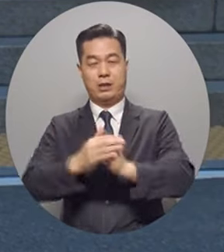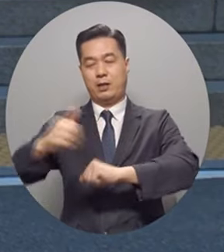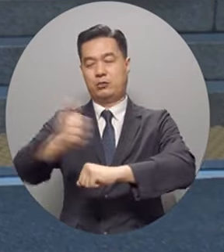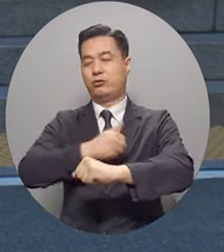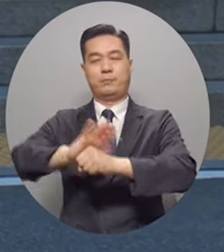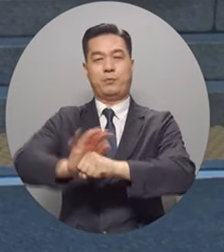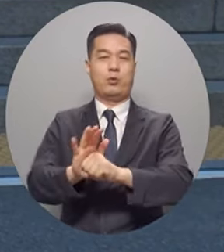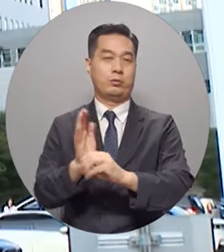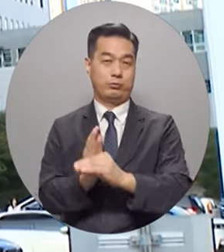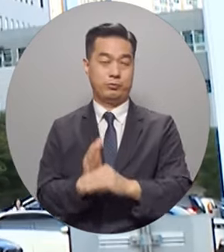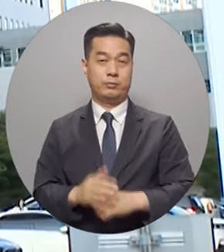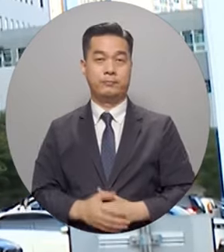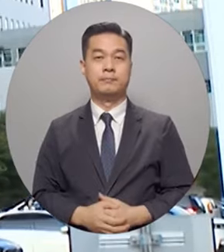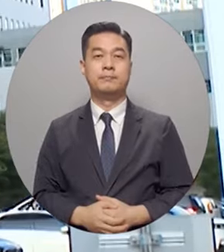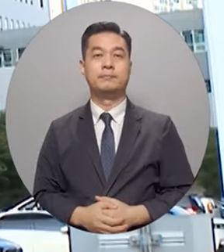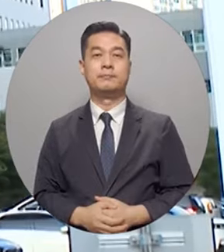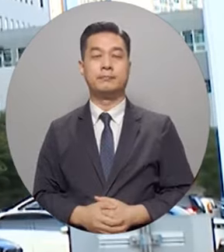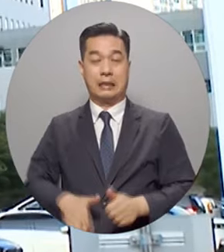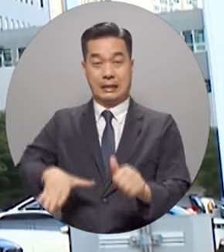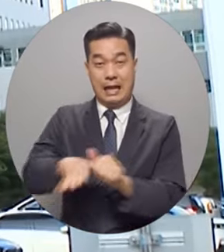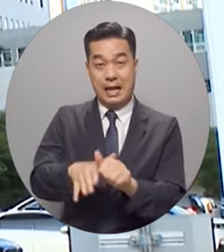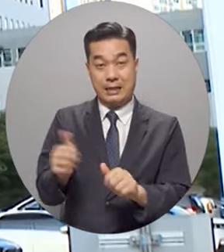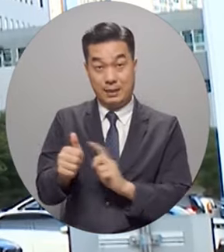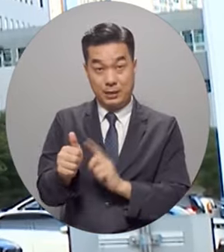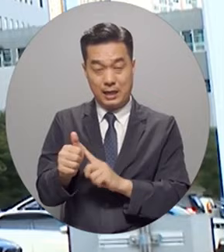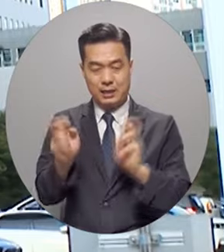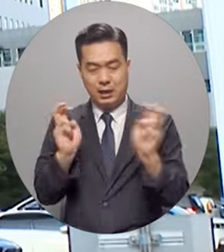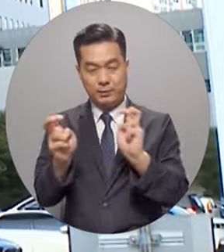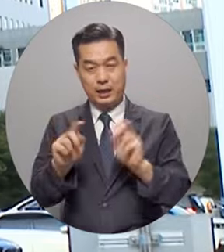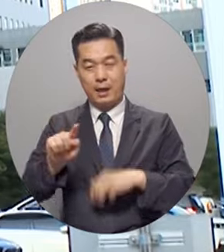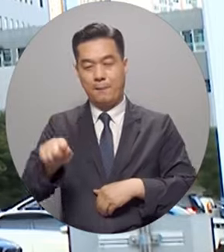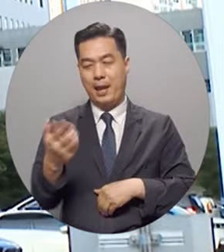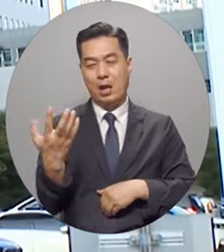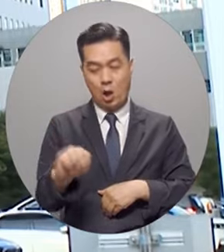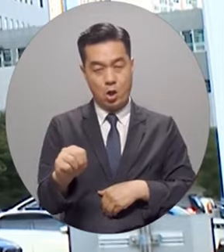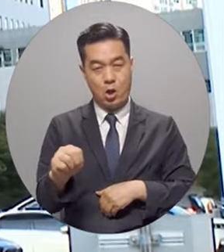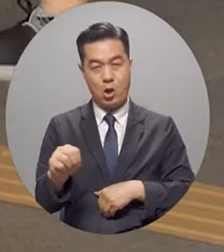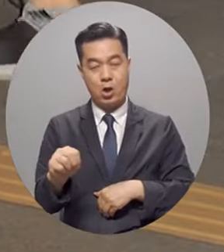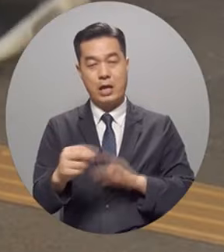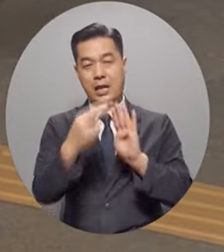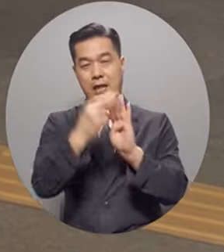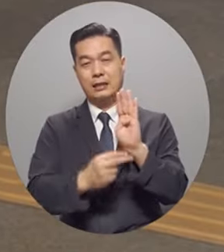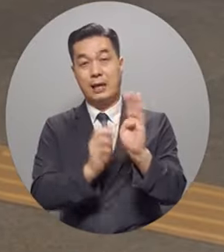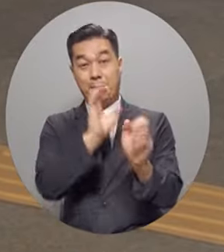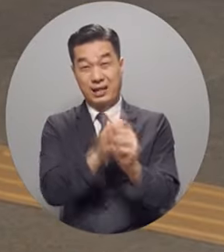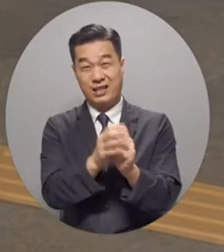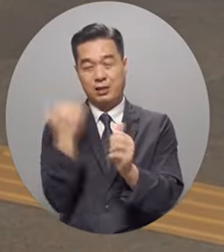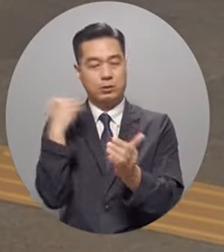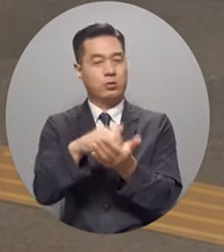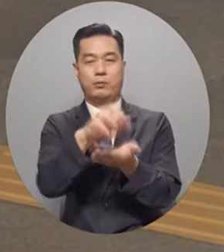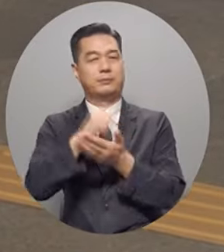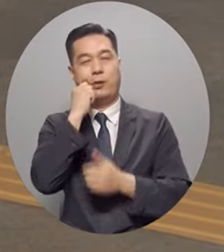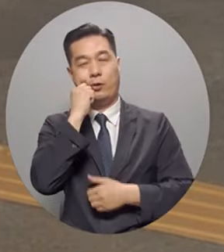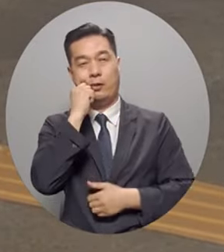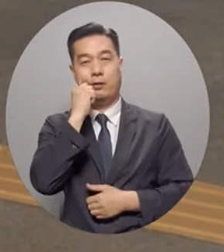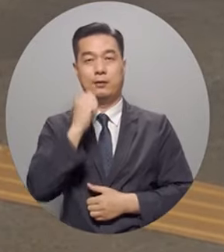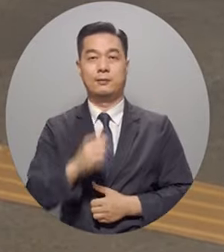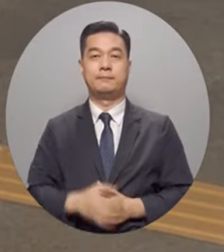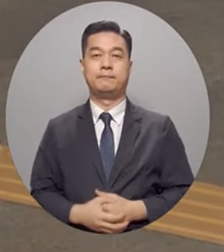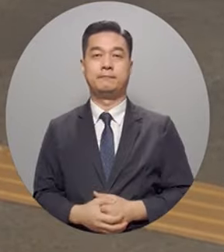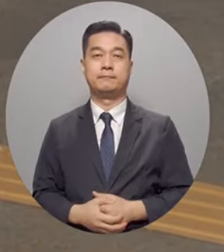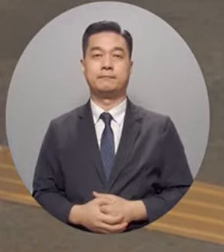통제되고 있습니다 가해 남성은이 업체에 100억원 가까운 가상 자산을 맡겼다가 돌려받지 못한 것으로